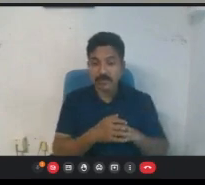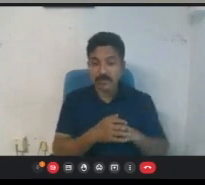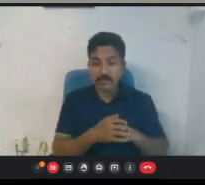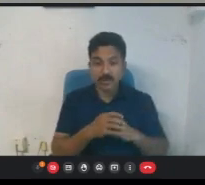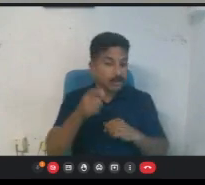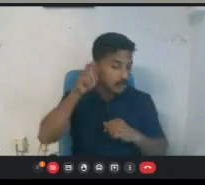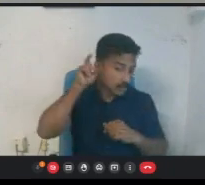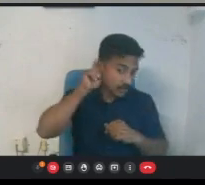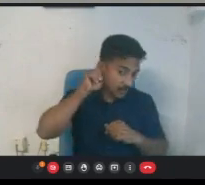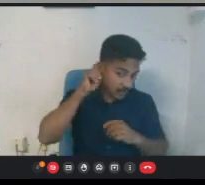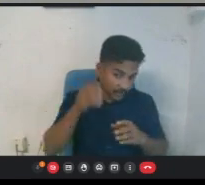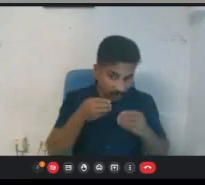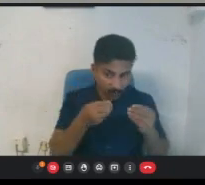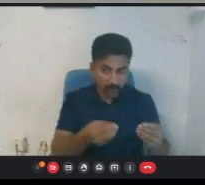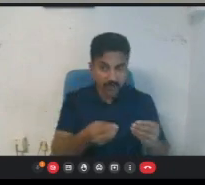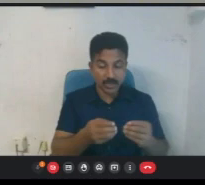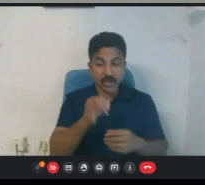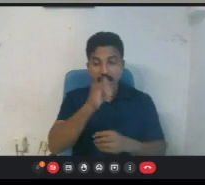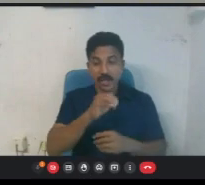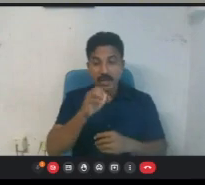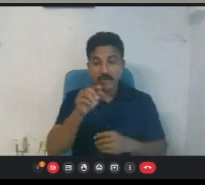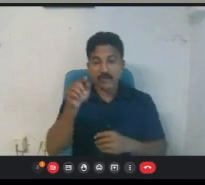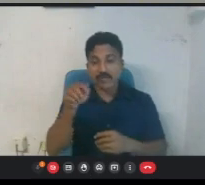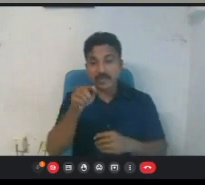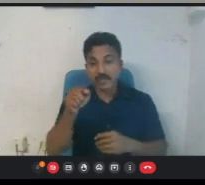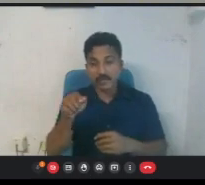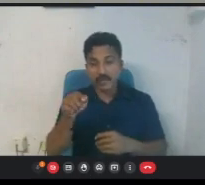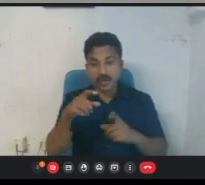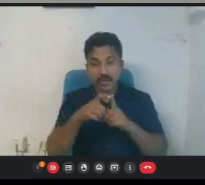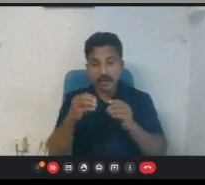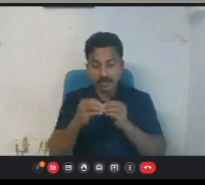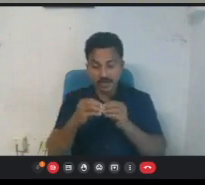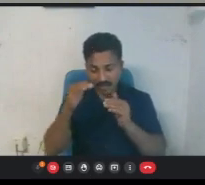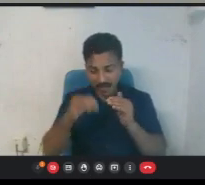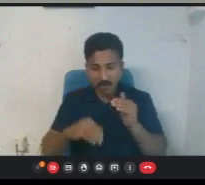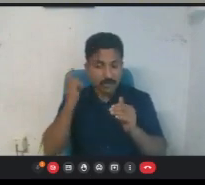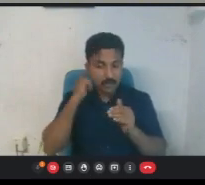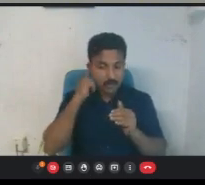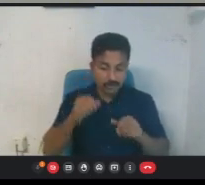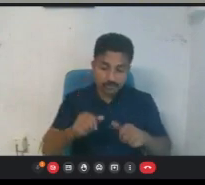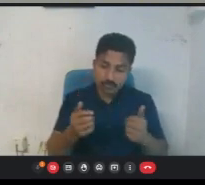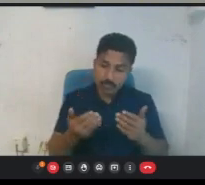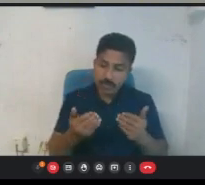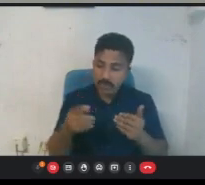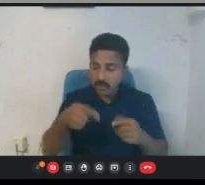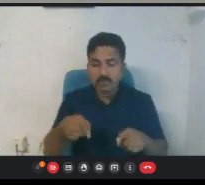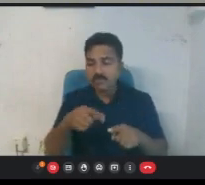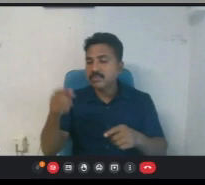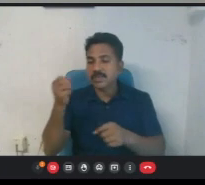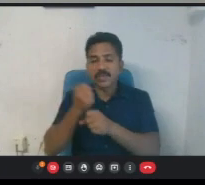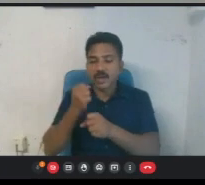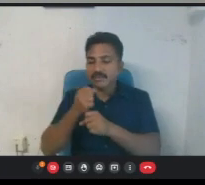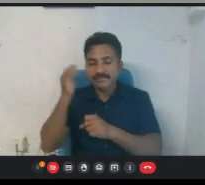ഹിയറിങ് എയ്ഡ് കൊടുത്തു കഴിഞ്ഞാൽ അവർക്ക് 60 decibel താഴെയുള്ള സൗണ്ട് പോലും കേൾക്കാൻ സാധിക്കും. പക്ഷെ ഇതൊന്നും സർക്കാർ മനസ്സിലാക്കാതെ അല്ലെങ്കിൽ അതിൻ്റെ